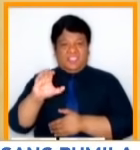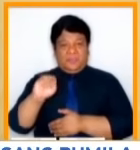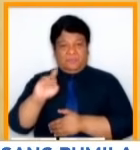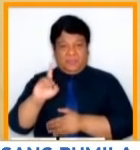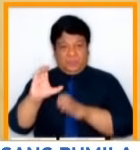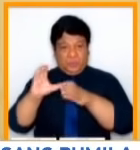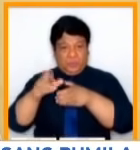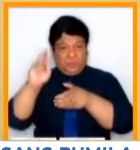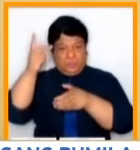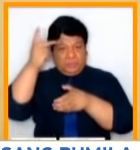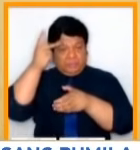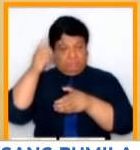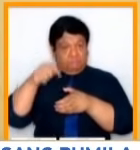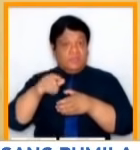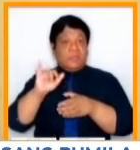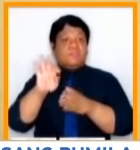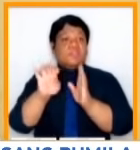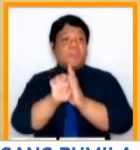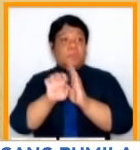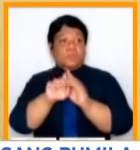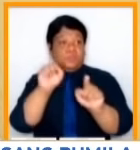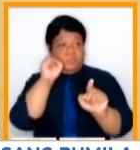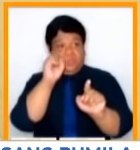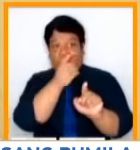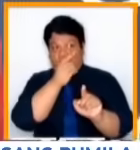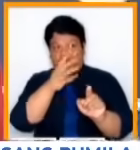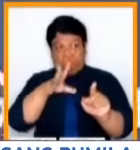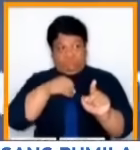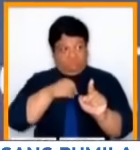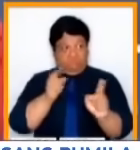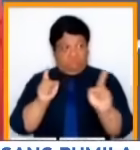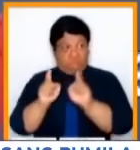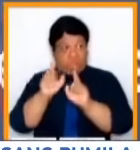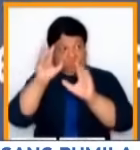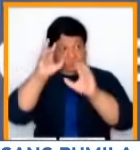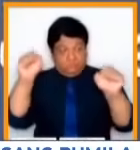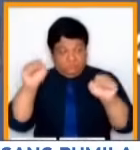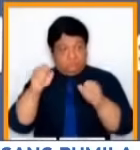bearer nila. May unang balita si Sandra Aguinaldo.